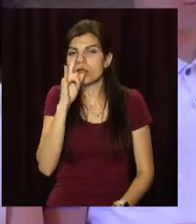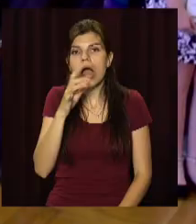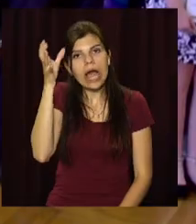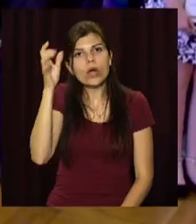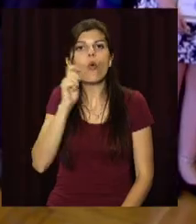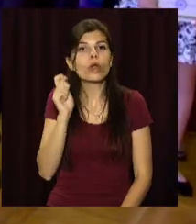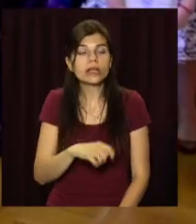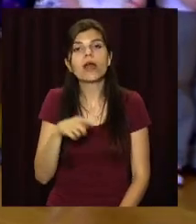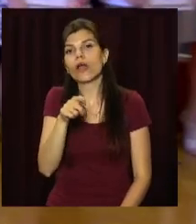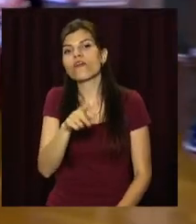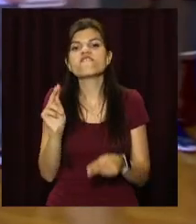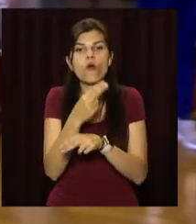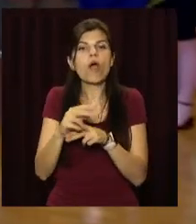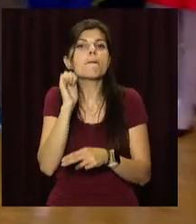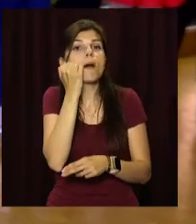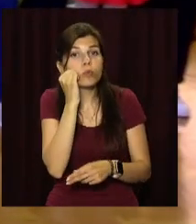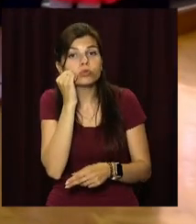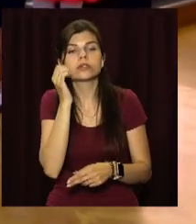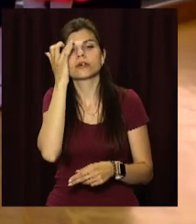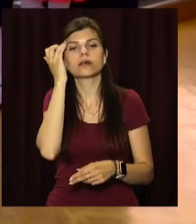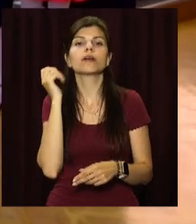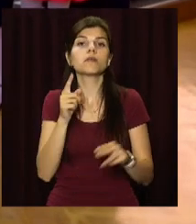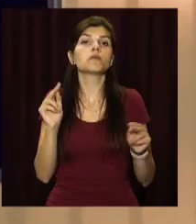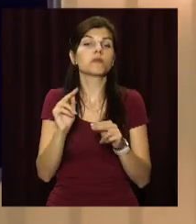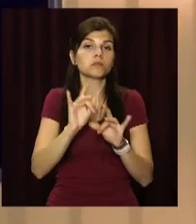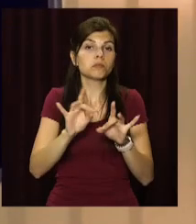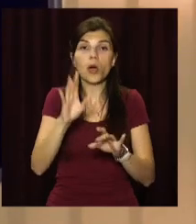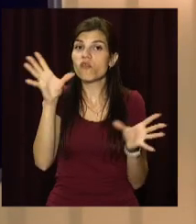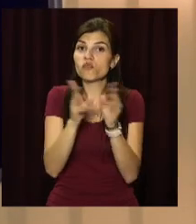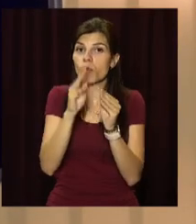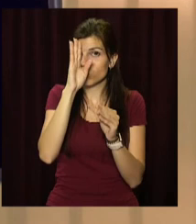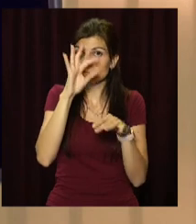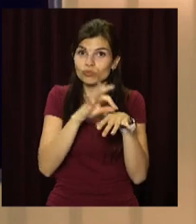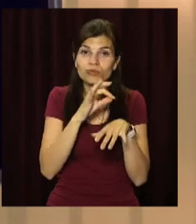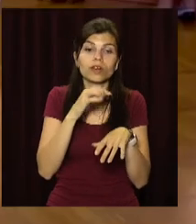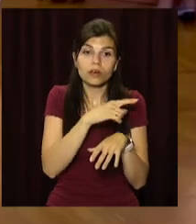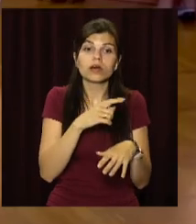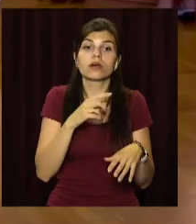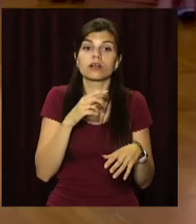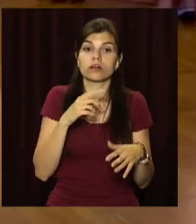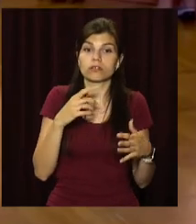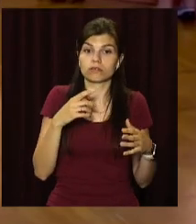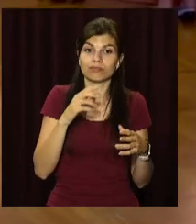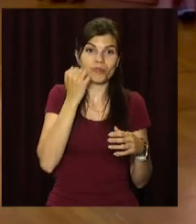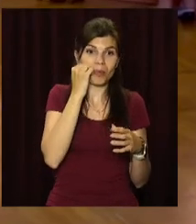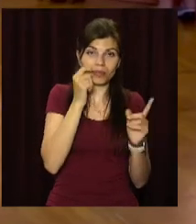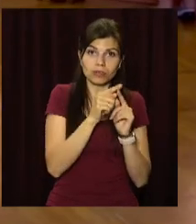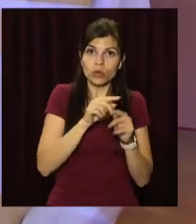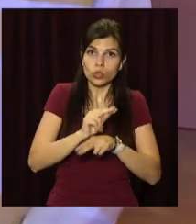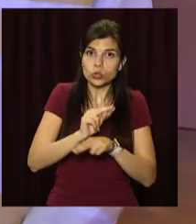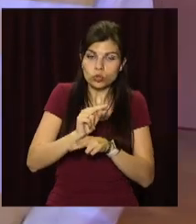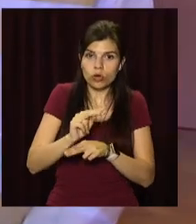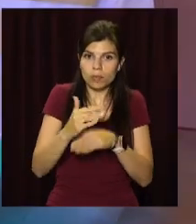наук України. Його виховує бабуся, розповідає, разом з чоловіком доклали чимало зусиль, аби виховати юного